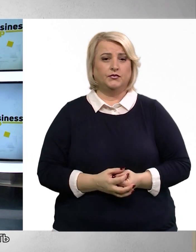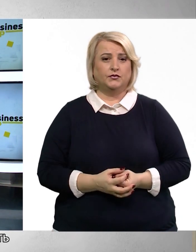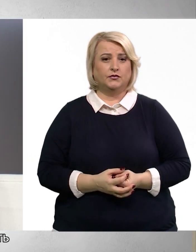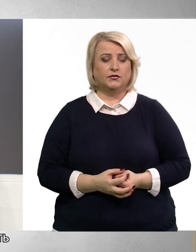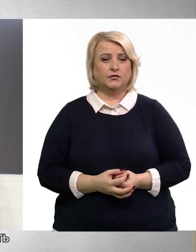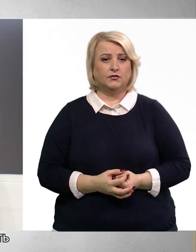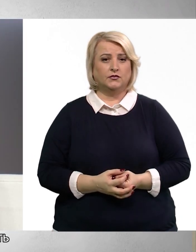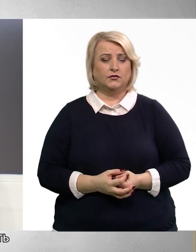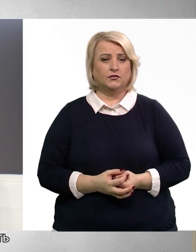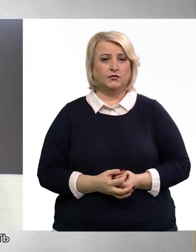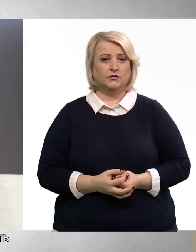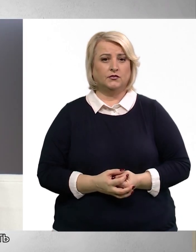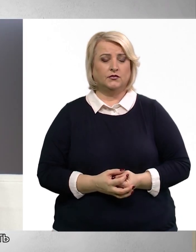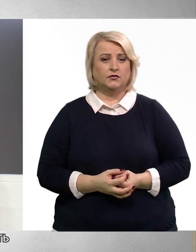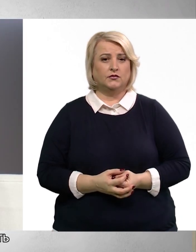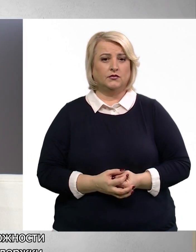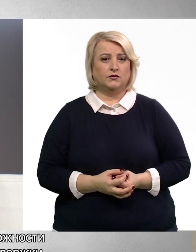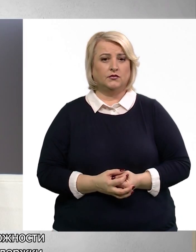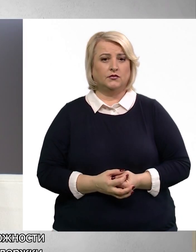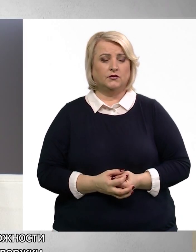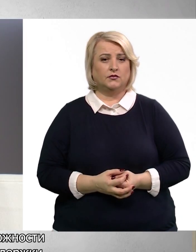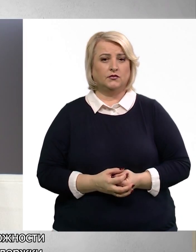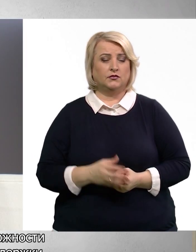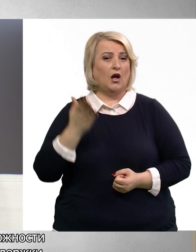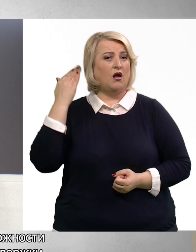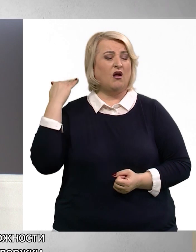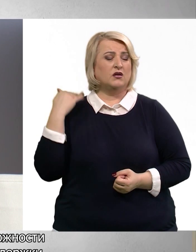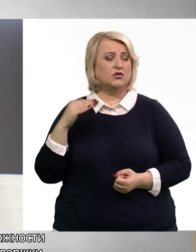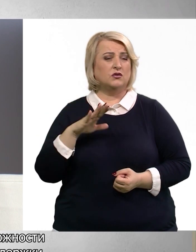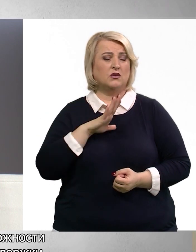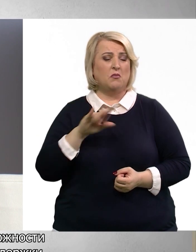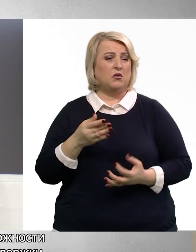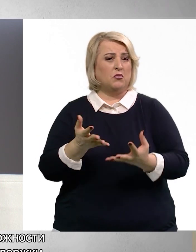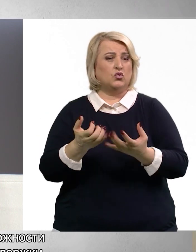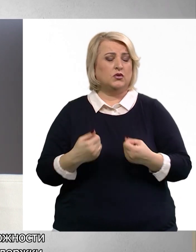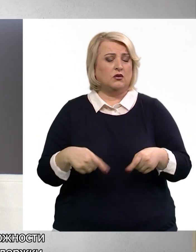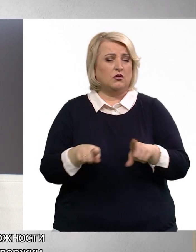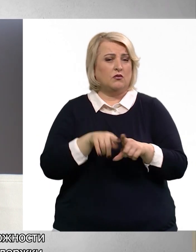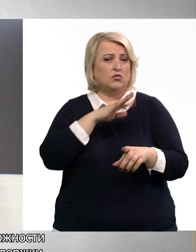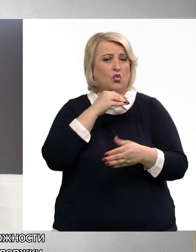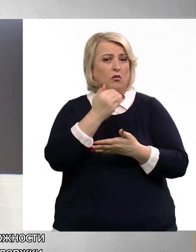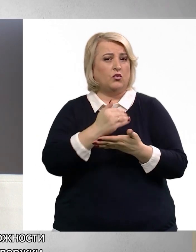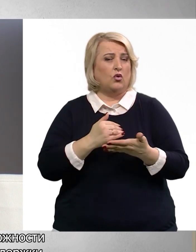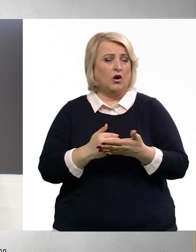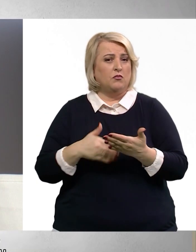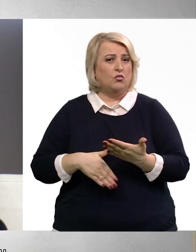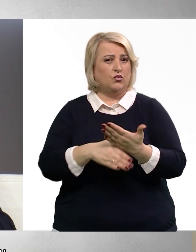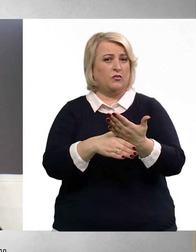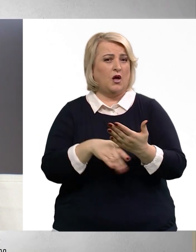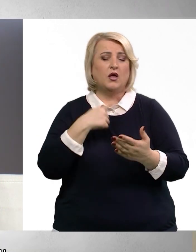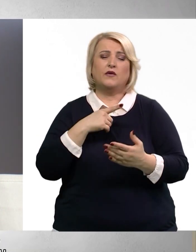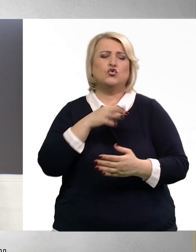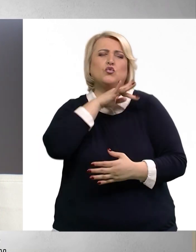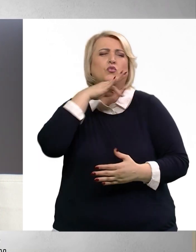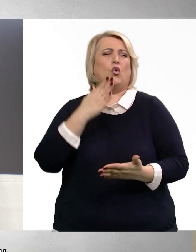pe care cumva ar trebui să-l menționez. În trecut nu beneficiam noi de atâtea programe totuși de suport. Eu nu zic că ele sunt